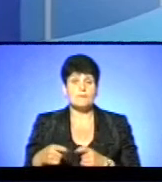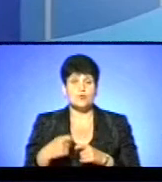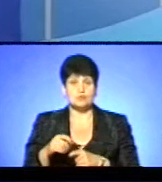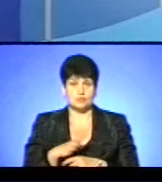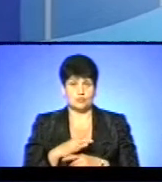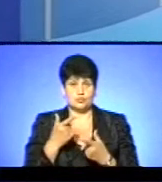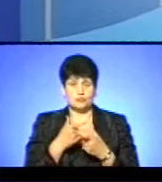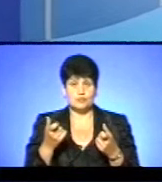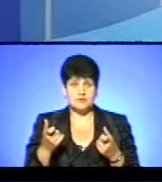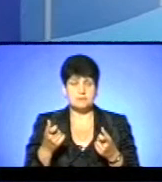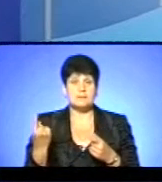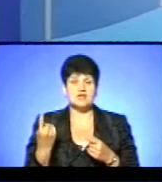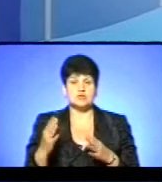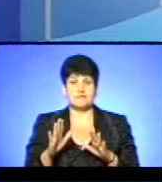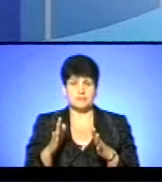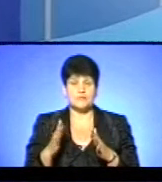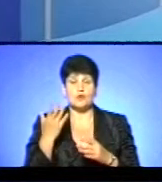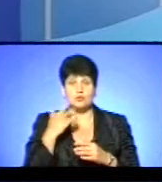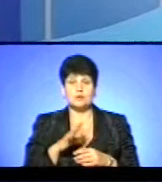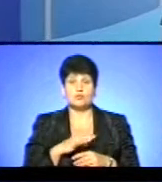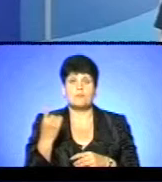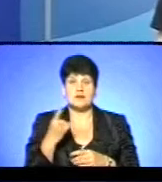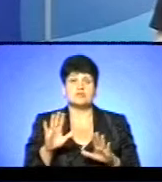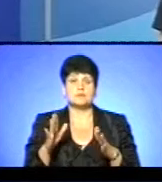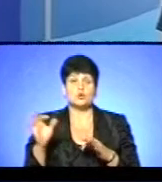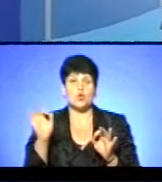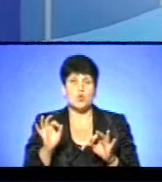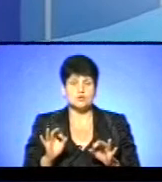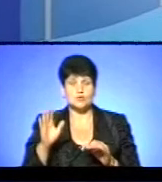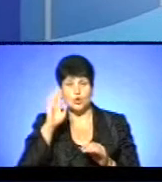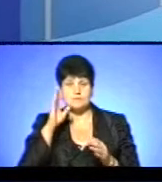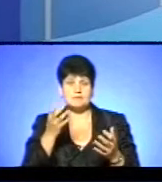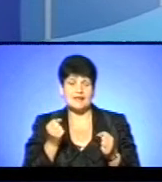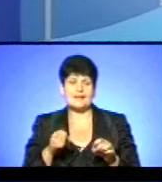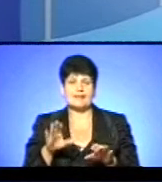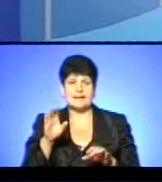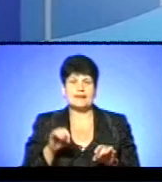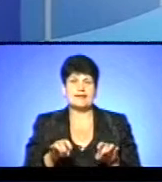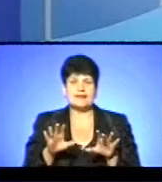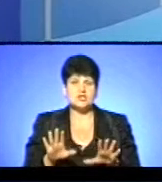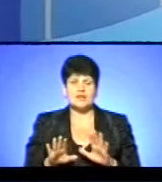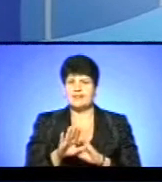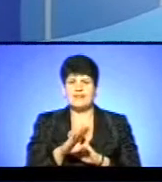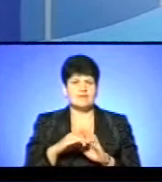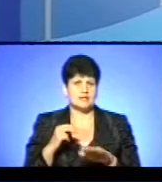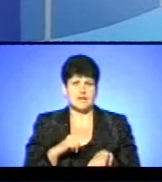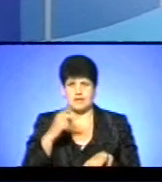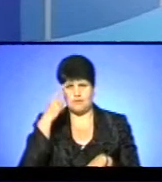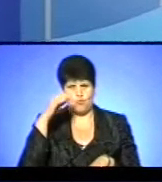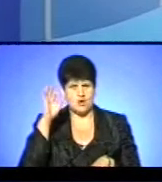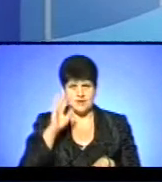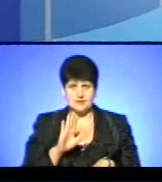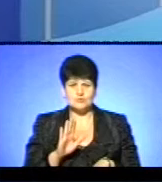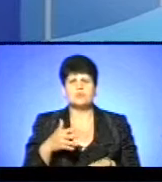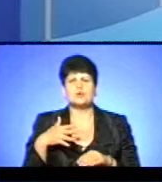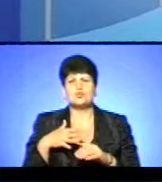попередженням? Коли був перший випадок осінню, тобто хлопці десь прийняли рішення не зовсім визивати поліцію, тому що, ну,